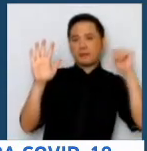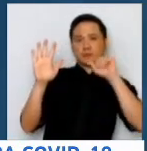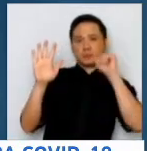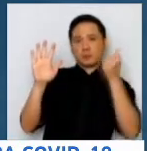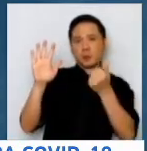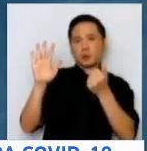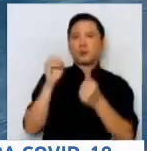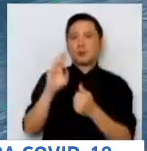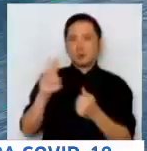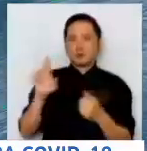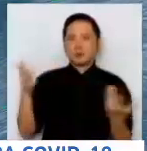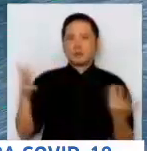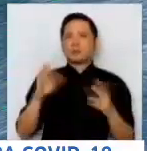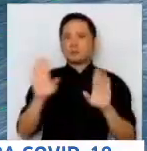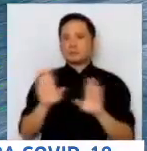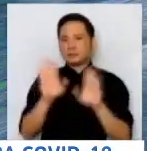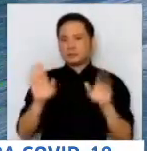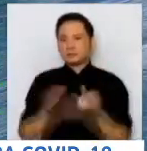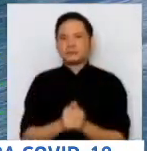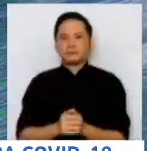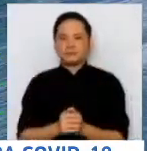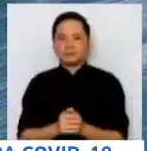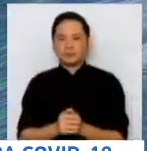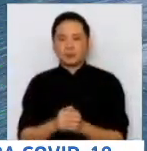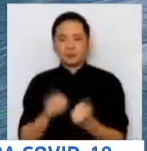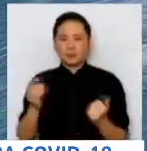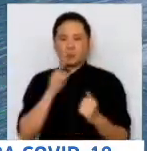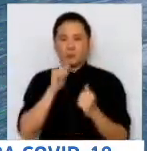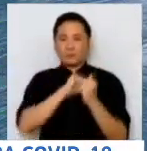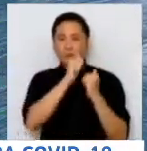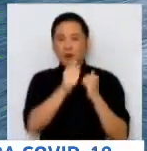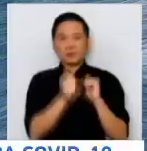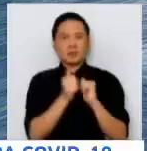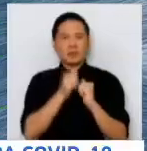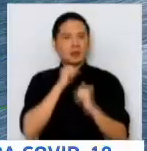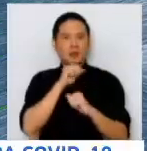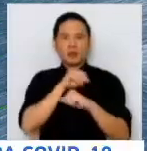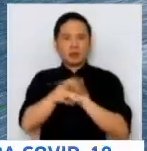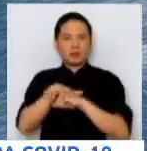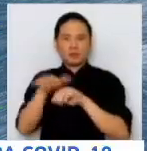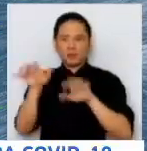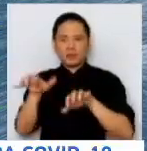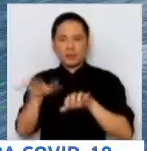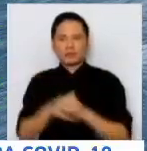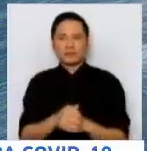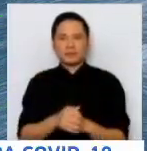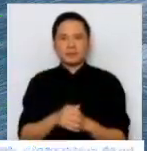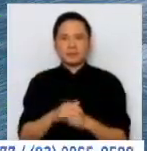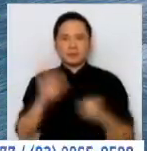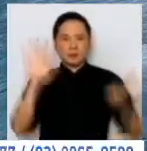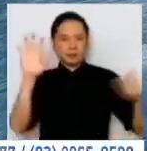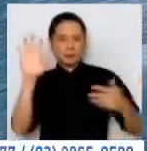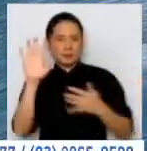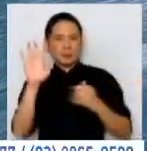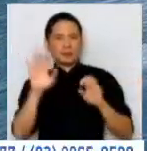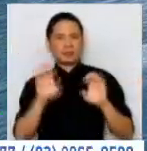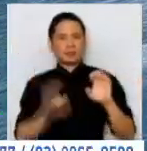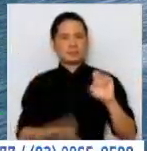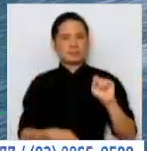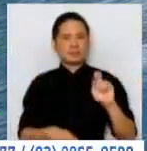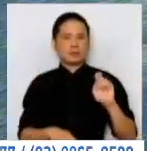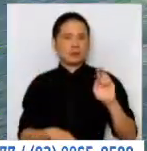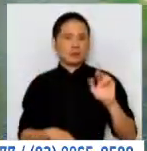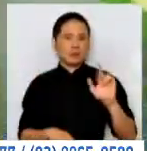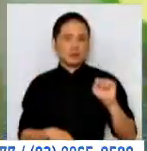malayo sa kalupaan, walang epekto sa bansa ang bagyo. Easterlies ang patuloy na umiiral sa buong bansa ayon sa PAGASA.